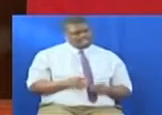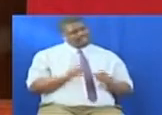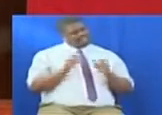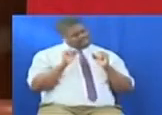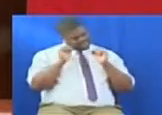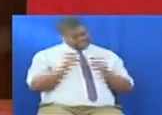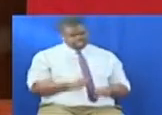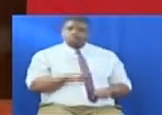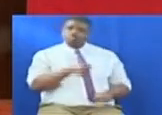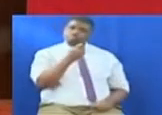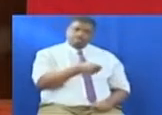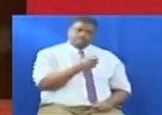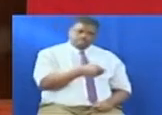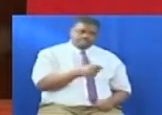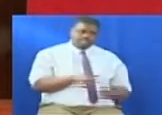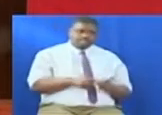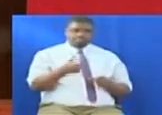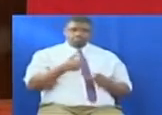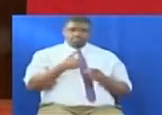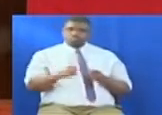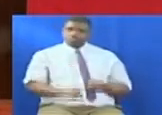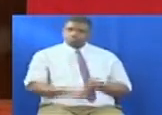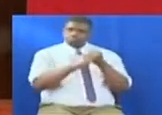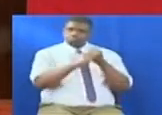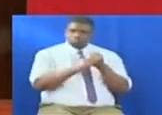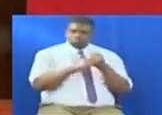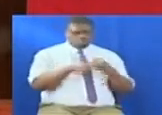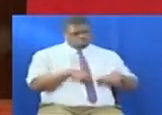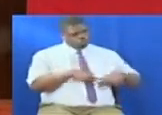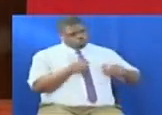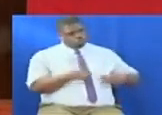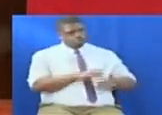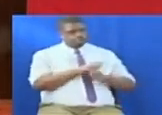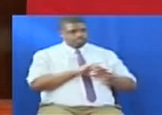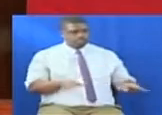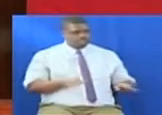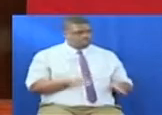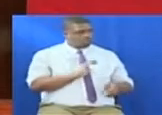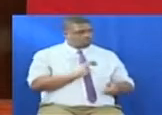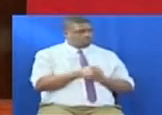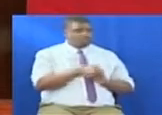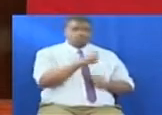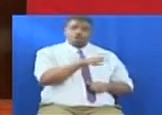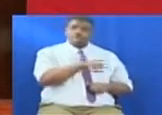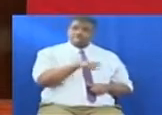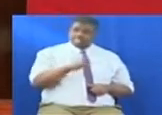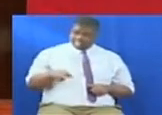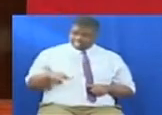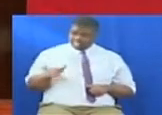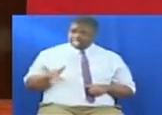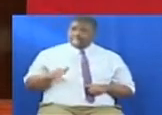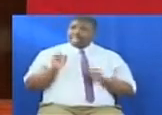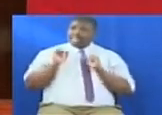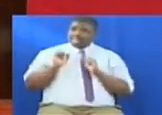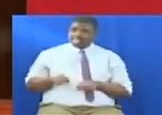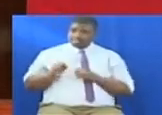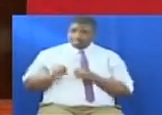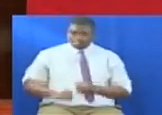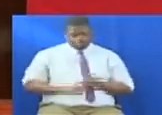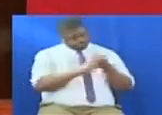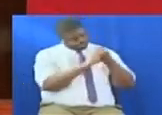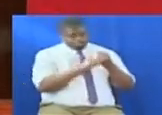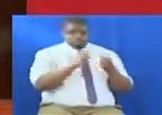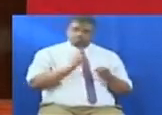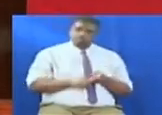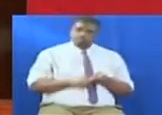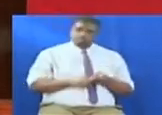na ndio maana naunga mkono kwa dhati kabisa kwa niaba ya wananchi wa Urambo kwamba anastahili kuungwa mkono,